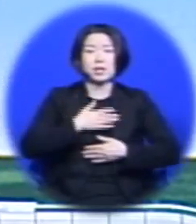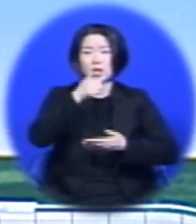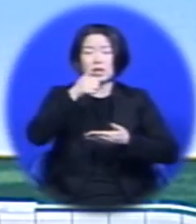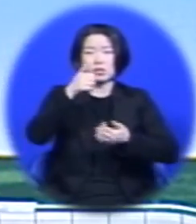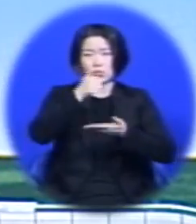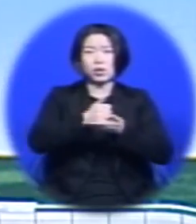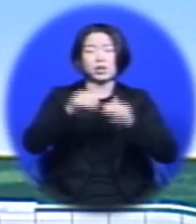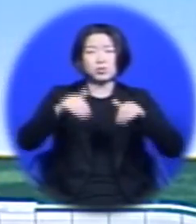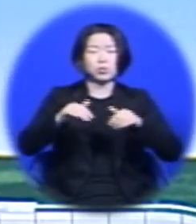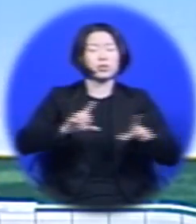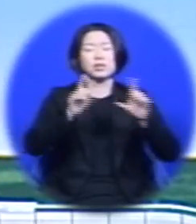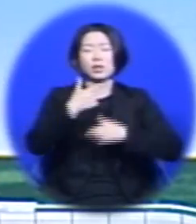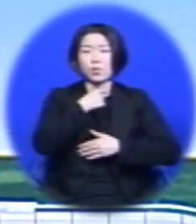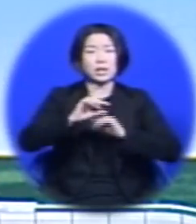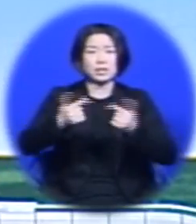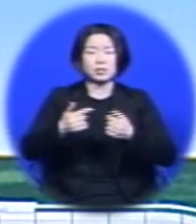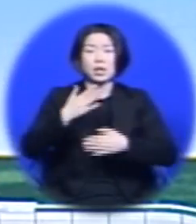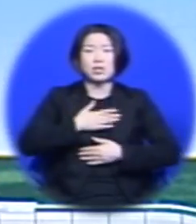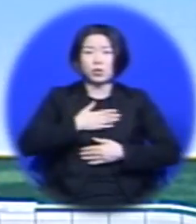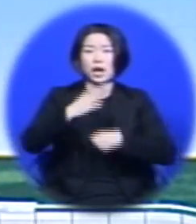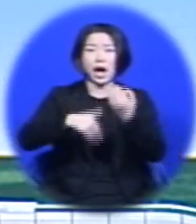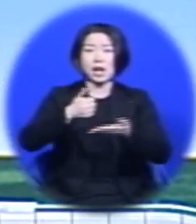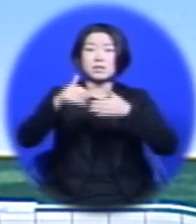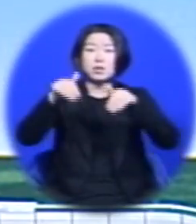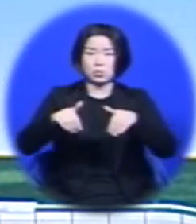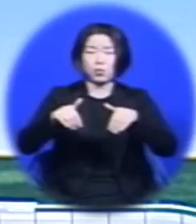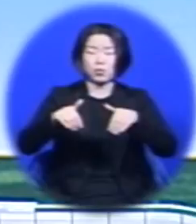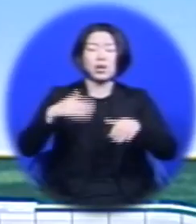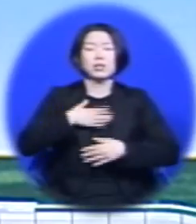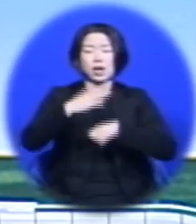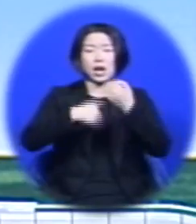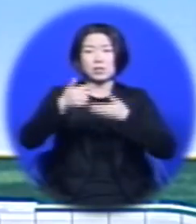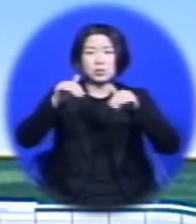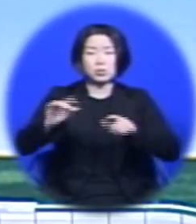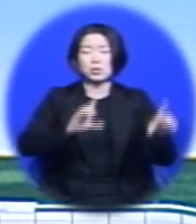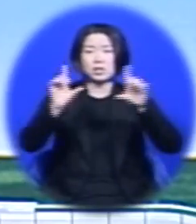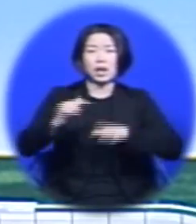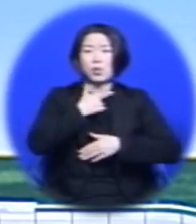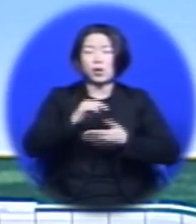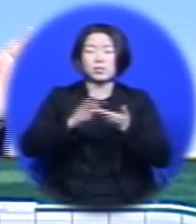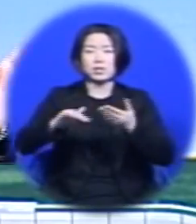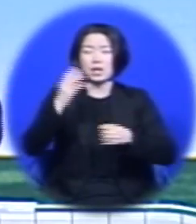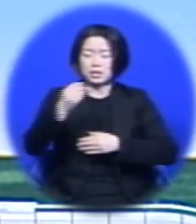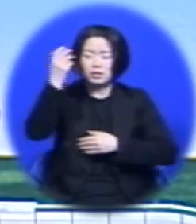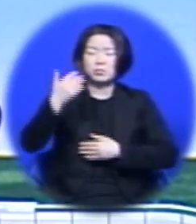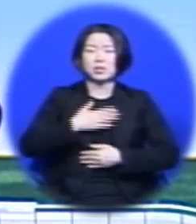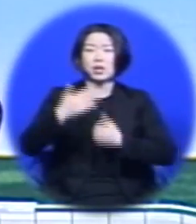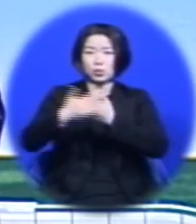살기 원치 않습니다 전화 하나님의 종입니다 저는 하나님의 종으로 살기를 원합니다 성령님 저를 도와